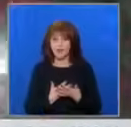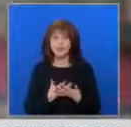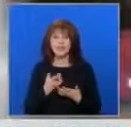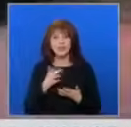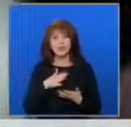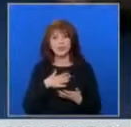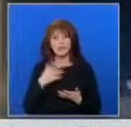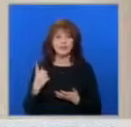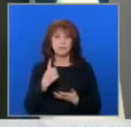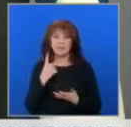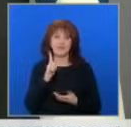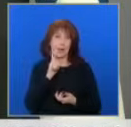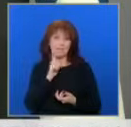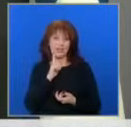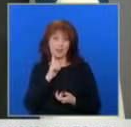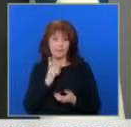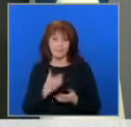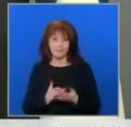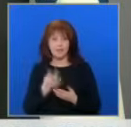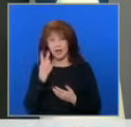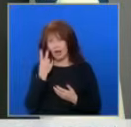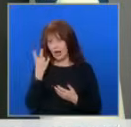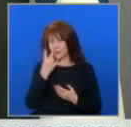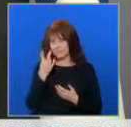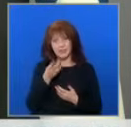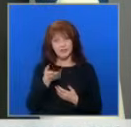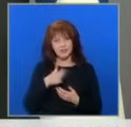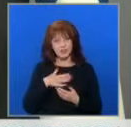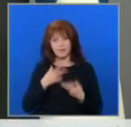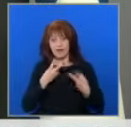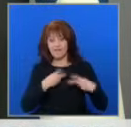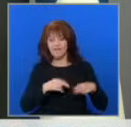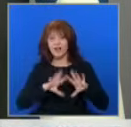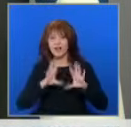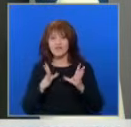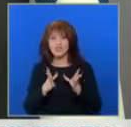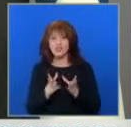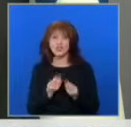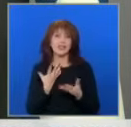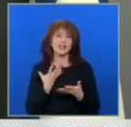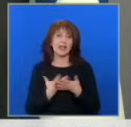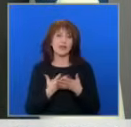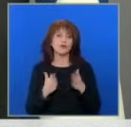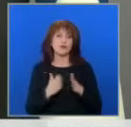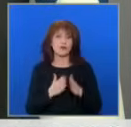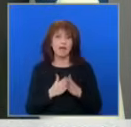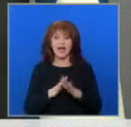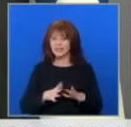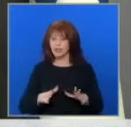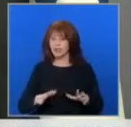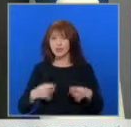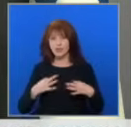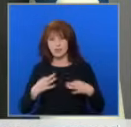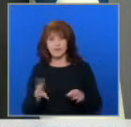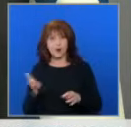ще бъдат и първите мъже. Разбира се, че искаме да върнем всички заложници от дома. Настоящата ситуация позволява още